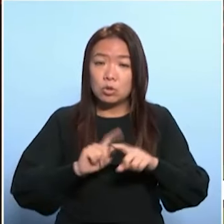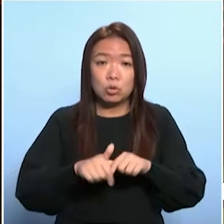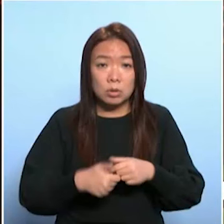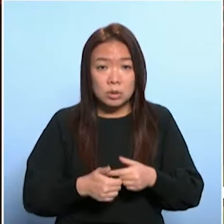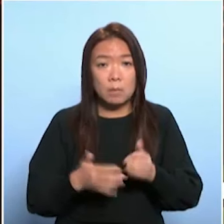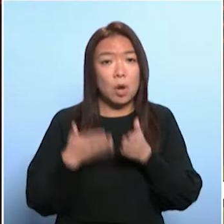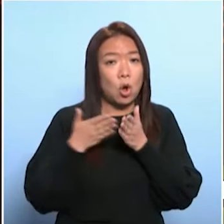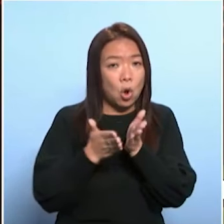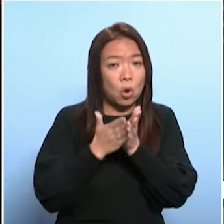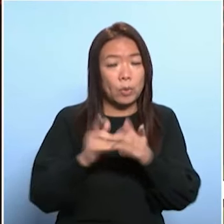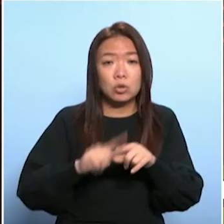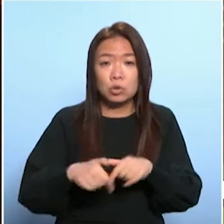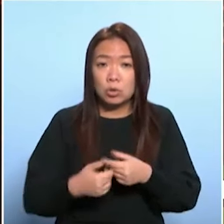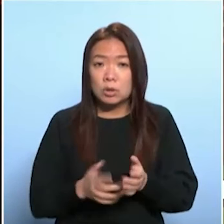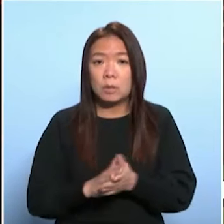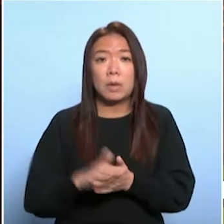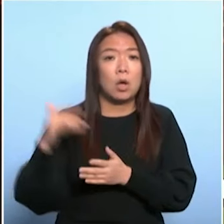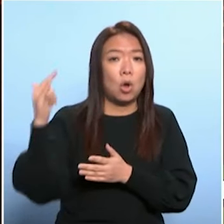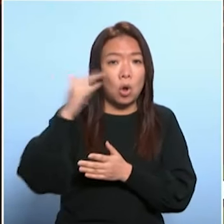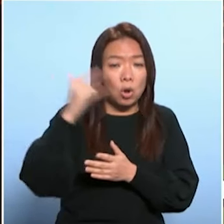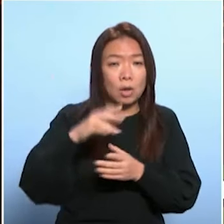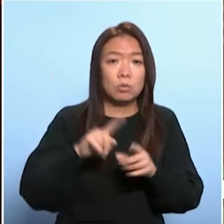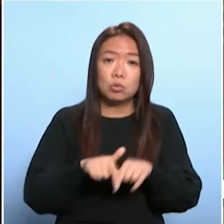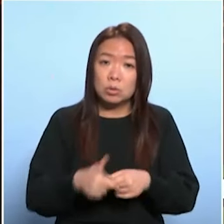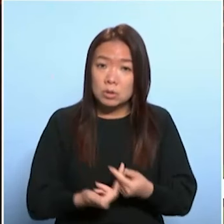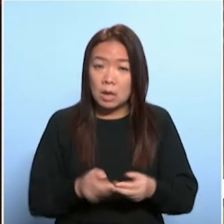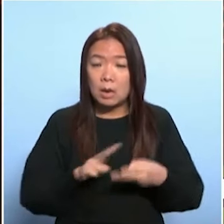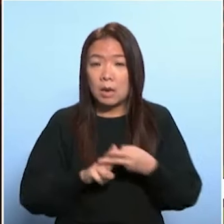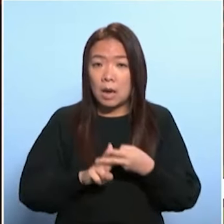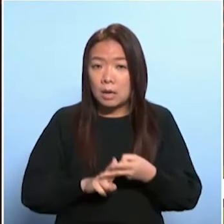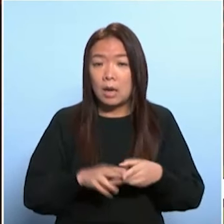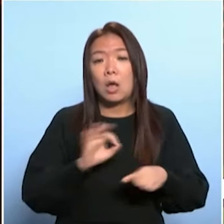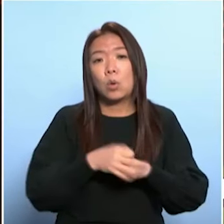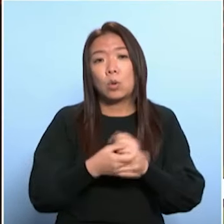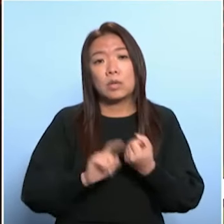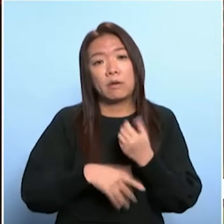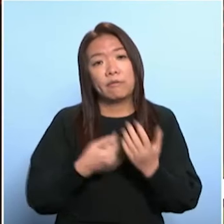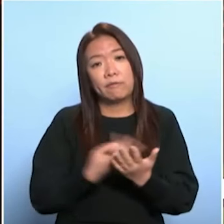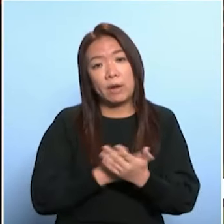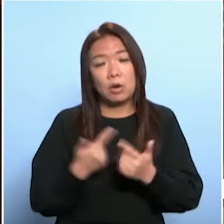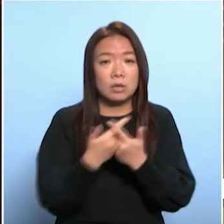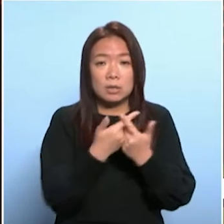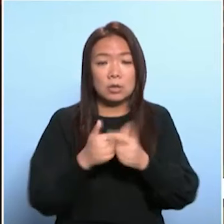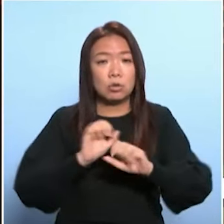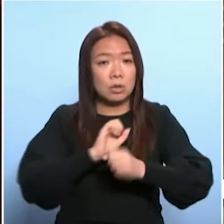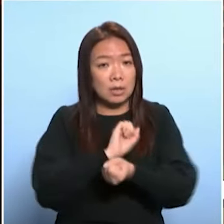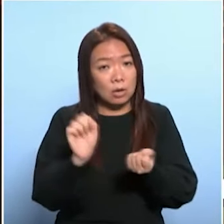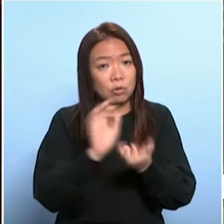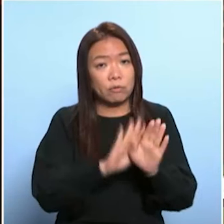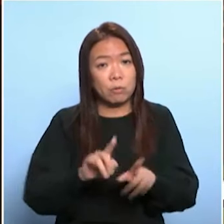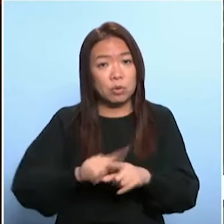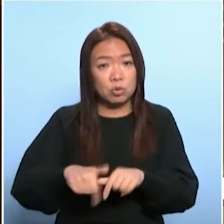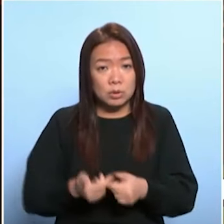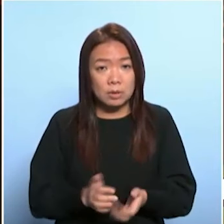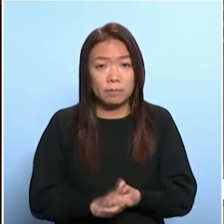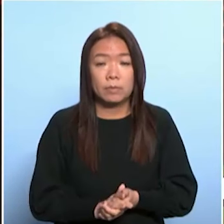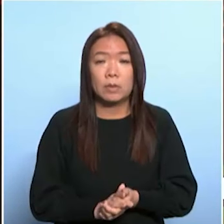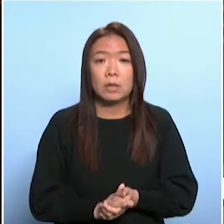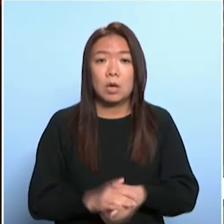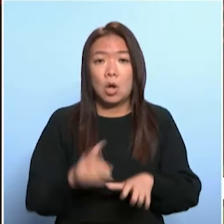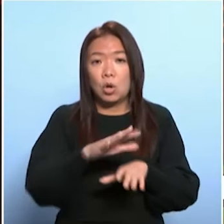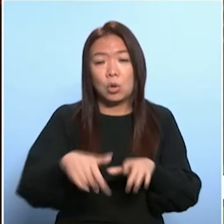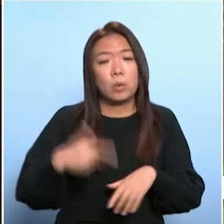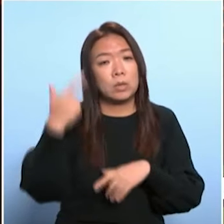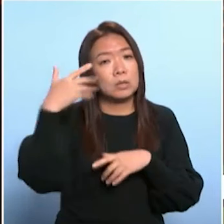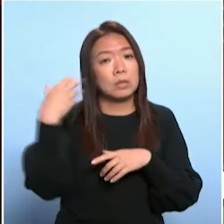際航運中心、國際航空樞紐、亞太區國際法律及爭議解決服務中心，以及區域